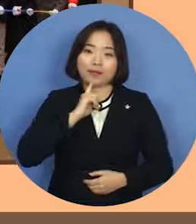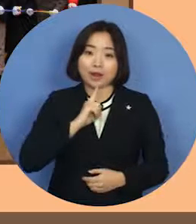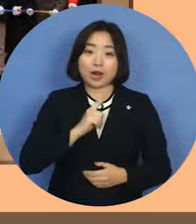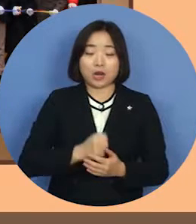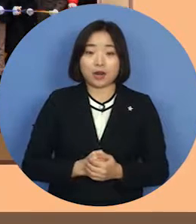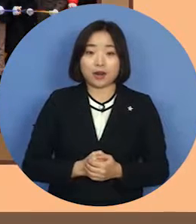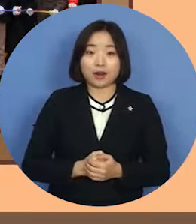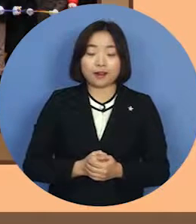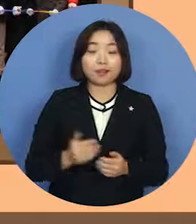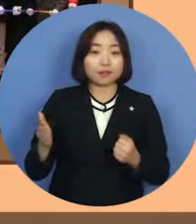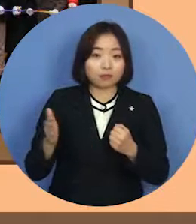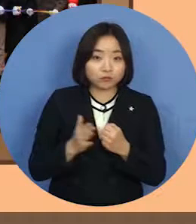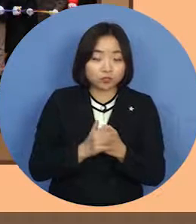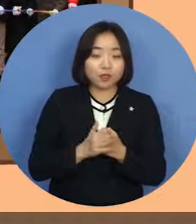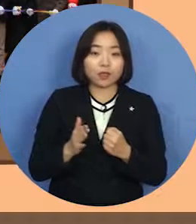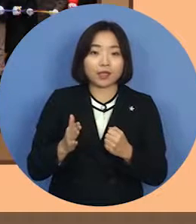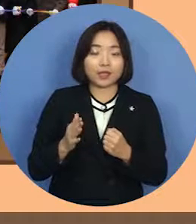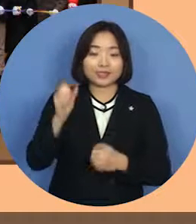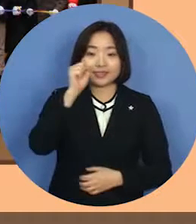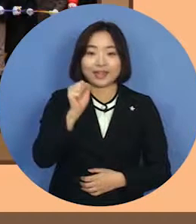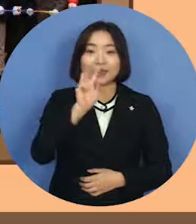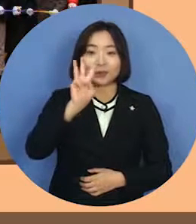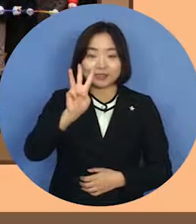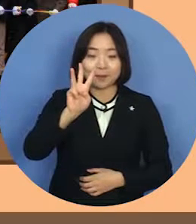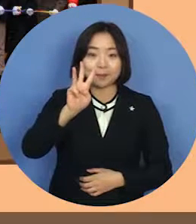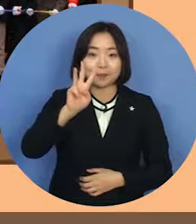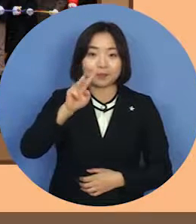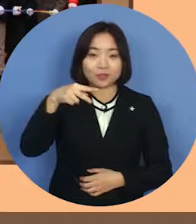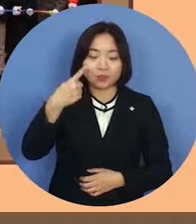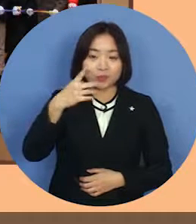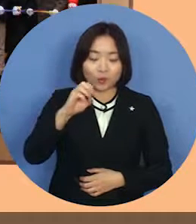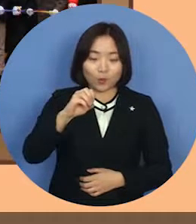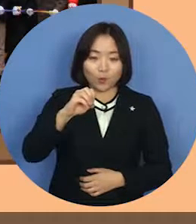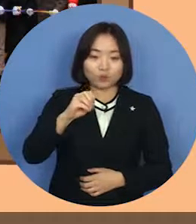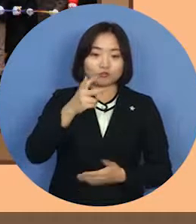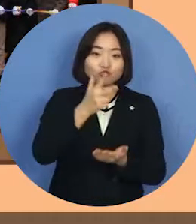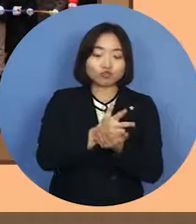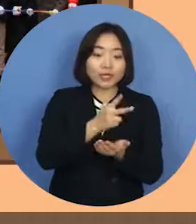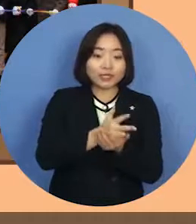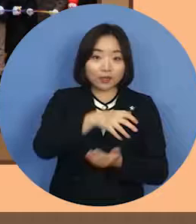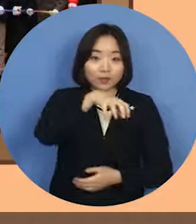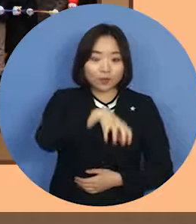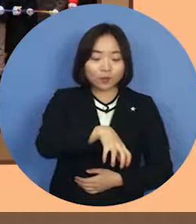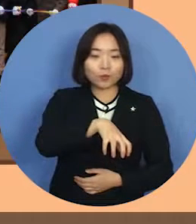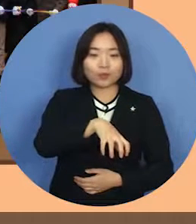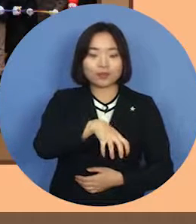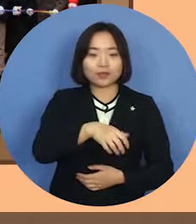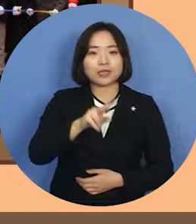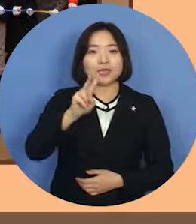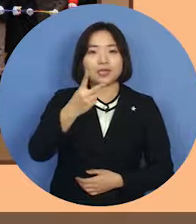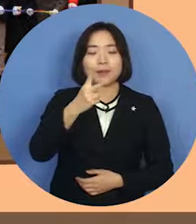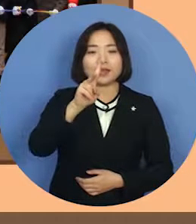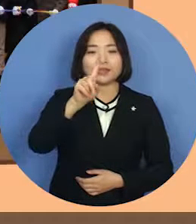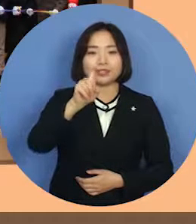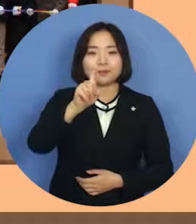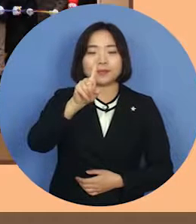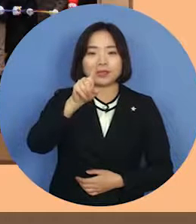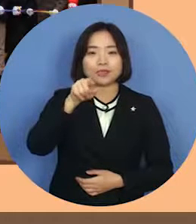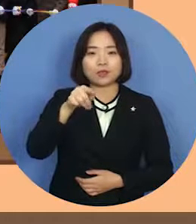제기되어 왔는데요. 이에 따라 현 쌍용3동 행정복지센터 주차장 부지에 연면적